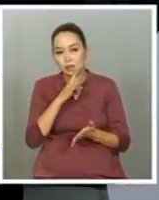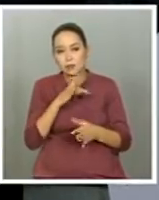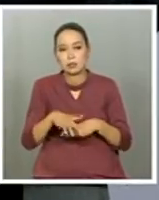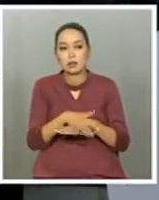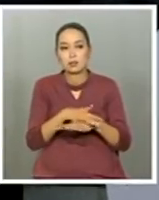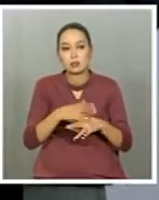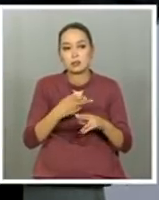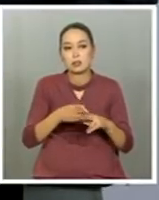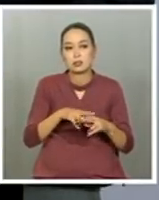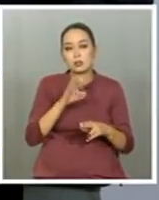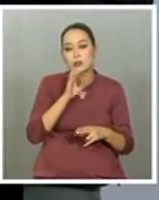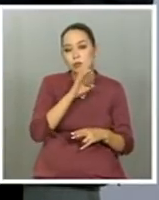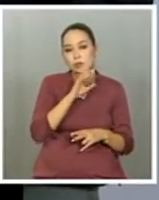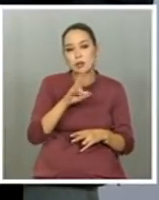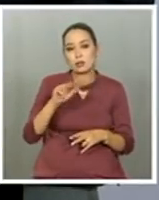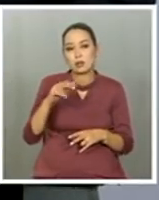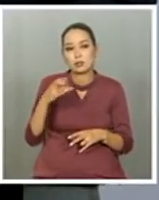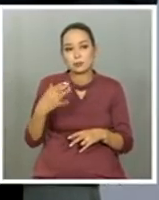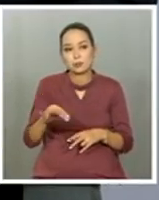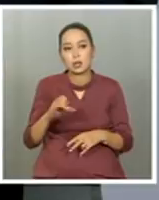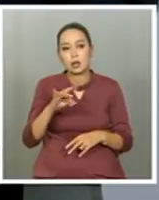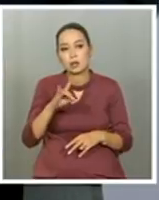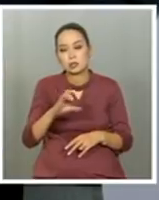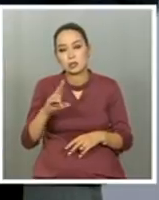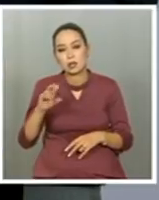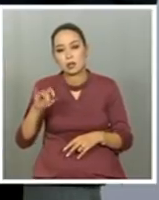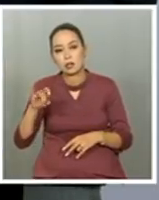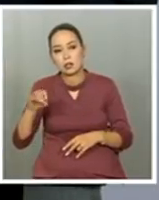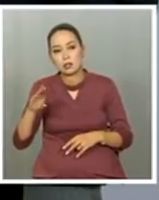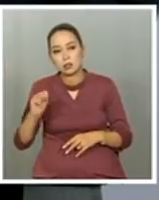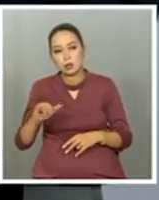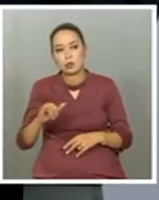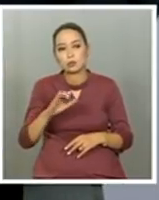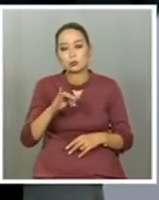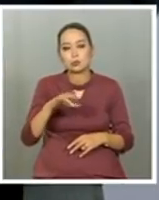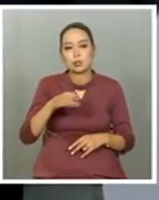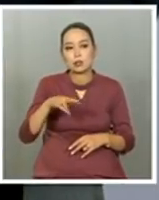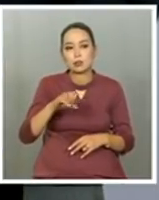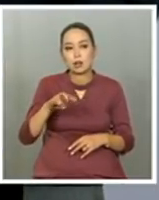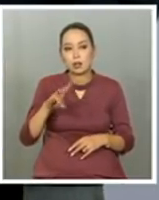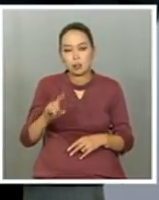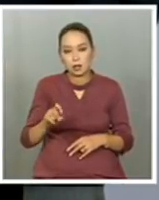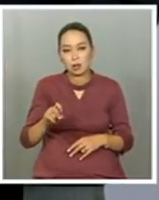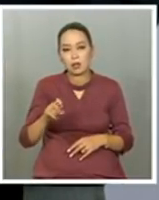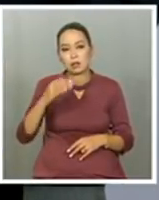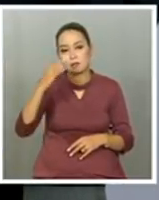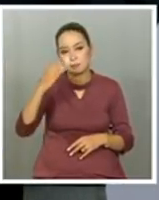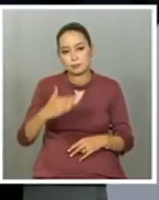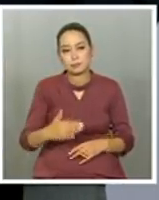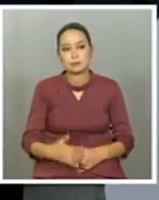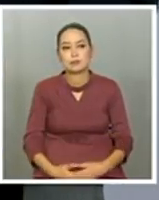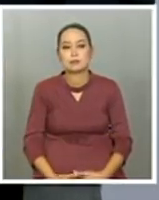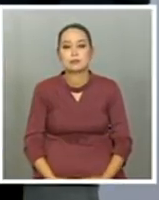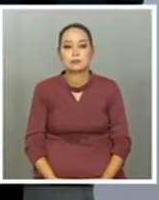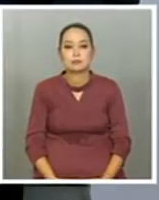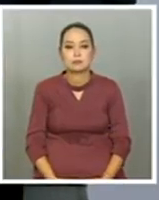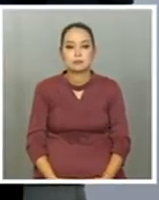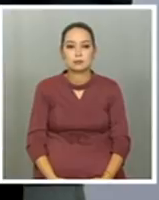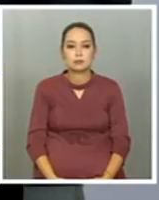Ол солтүстік Каспий, Арыс және Қаратау, Жусандала, Кендірлі Қаясан, оңтүстік